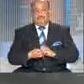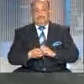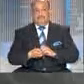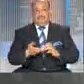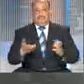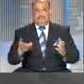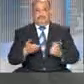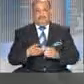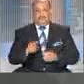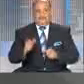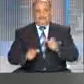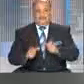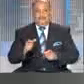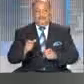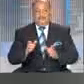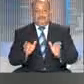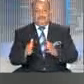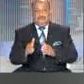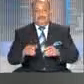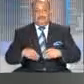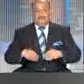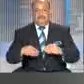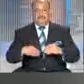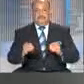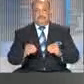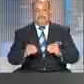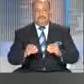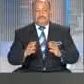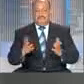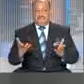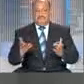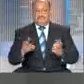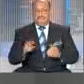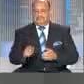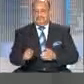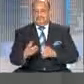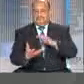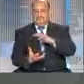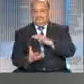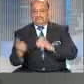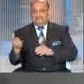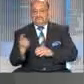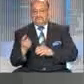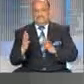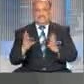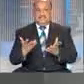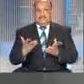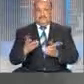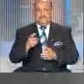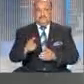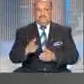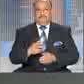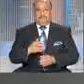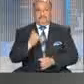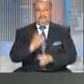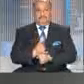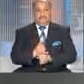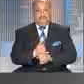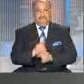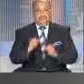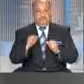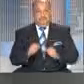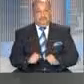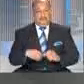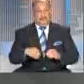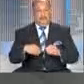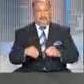والإدارة المراقبة الجودة في وزارة الفلاحة، اللي هي لازم تقوم على علم بالشيء هذايا